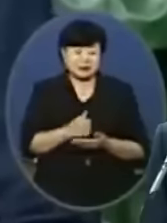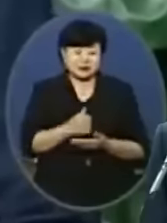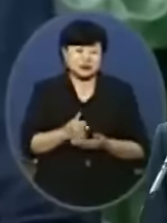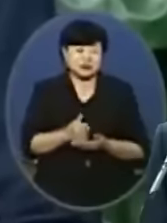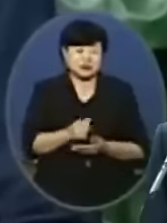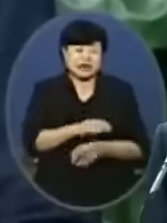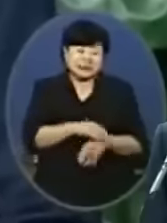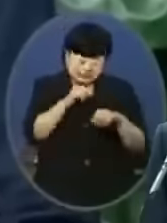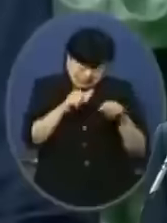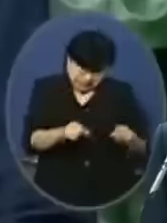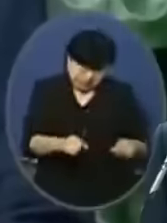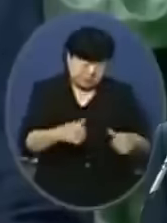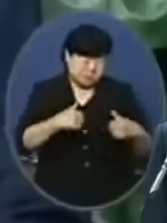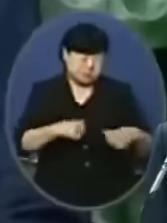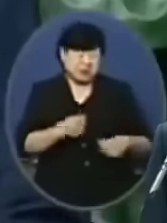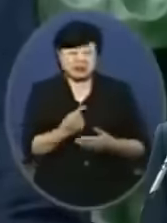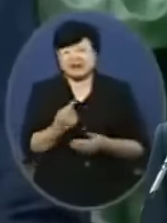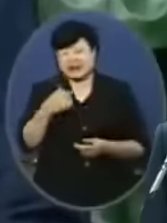주님 안녕히 계십시오.